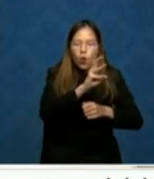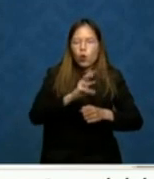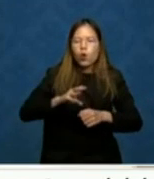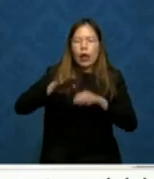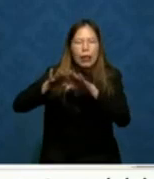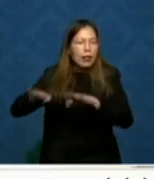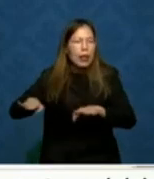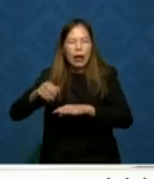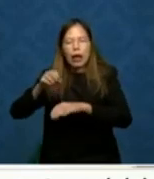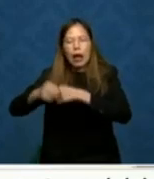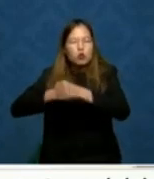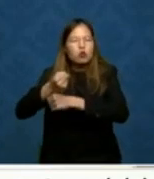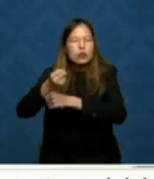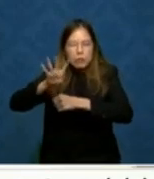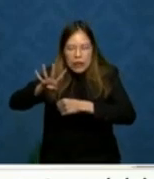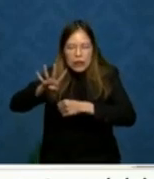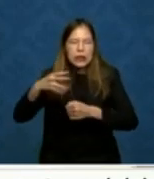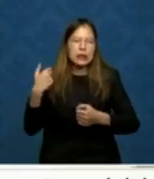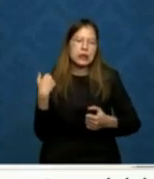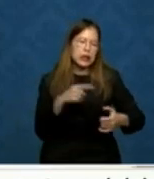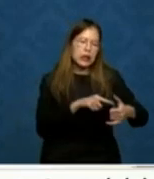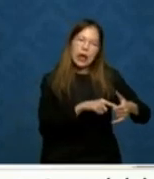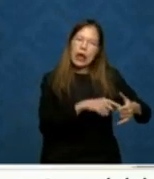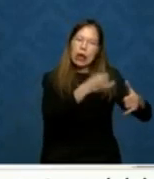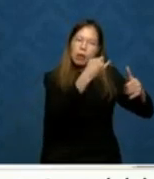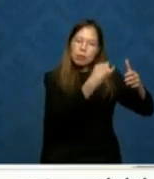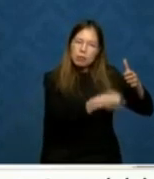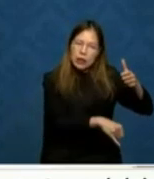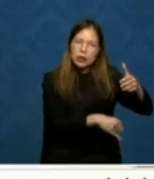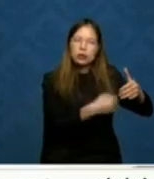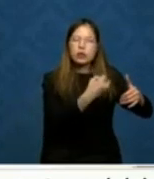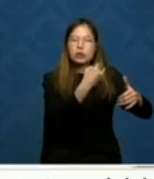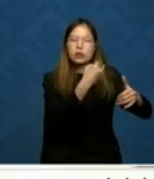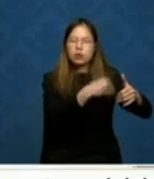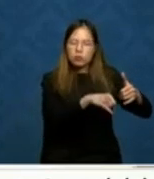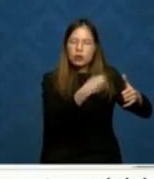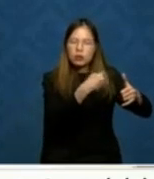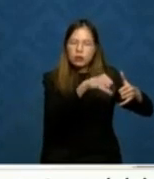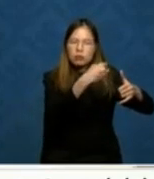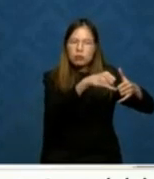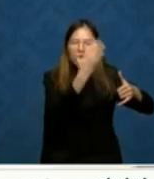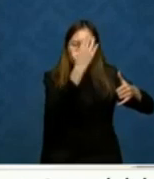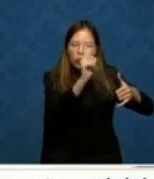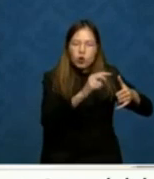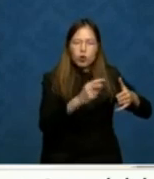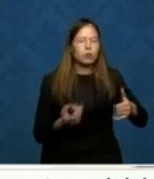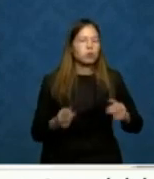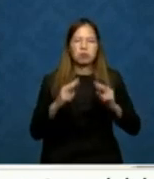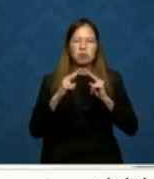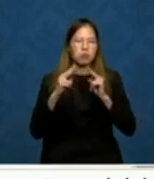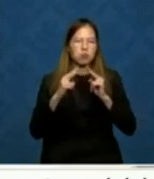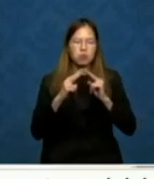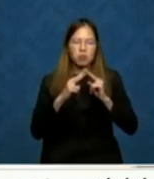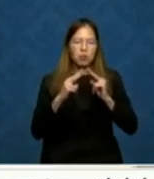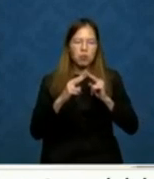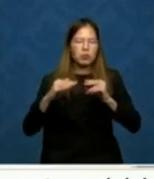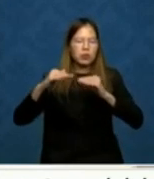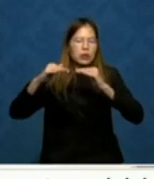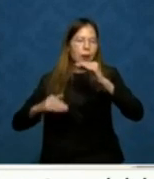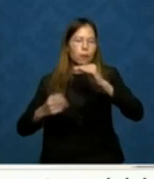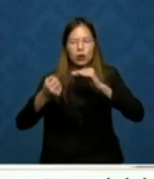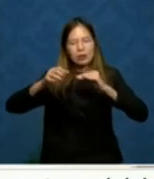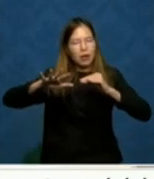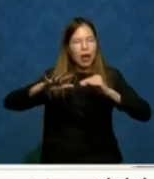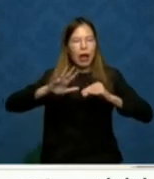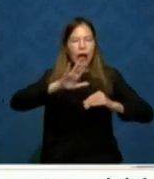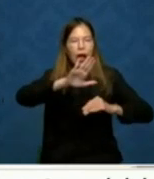งอายุ14เด็ก16ผิดนะครับเพราะกฎหมายไทยคุ้มครองว่าผู้ใดก็แล้วแต่ห้ามมิให้มีเพศสัมพันธ์กับเด็กอายุต่ำกว่า15แ